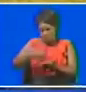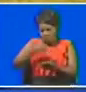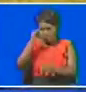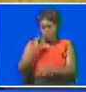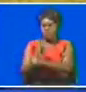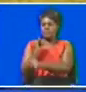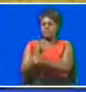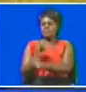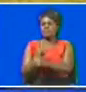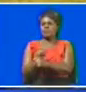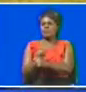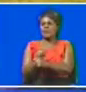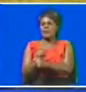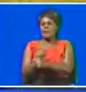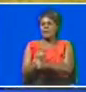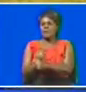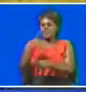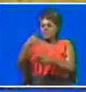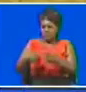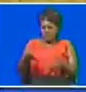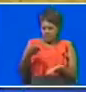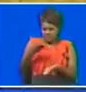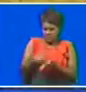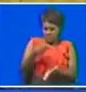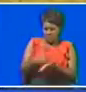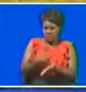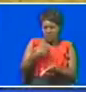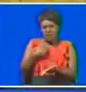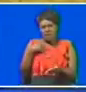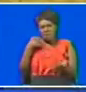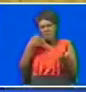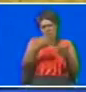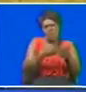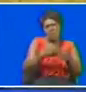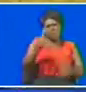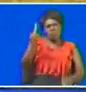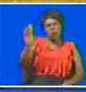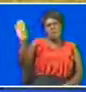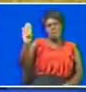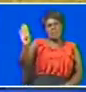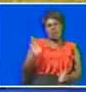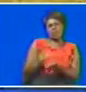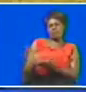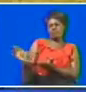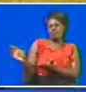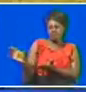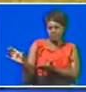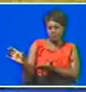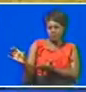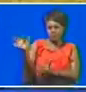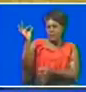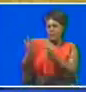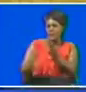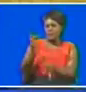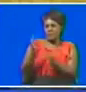institution. Na katika huu mwaka wa kifedha nafikiria kuna karibu ya bilioni moja imewekwa. Sasa